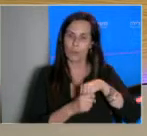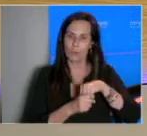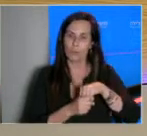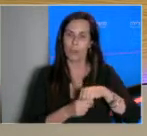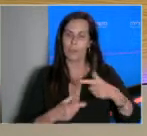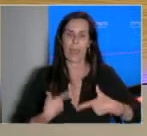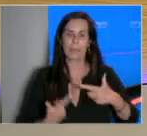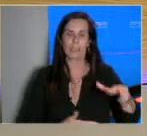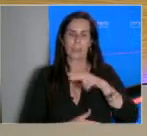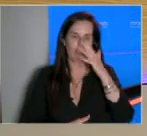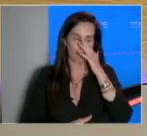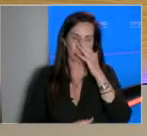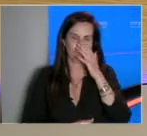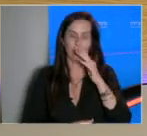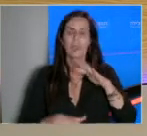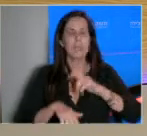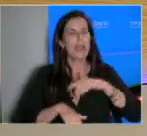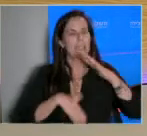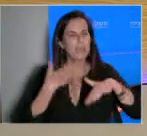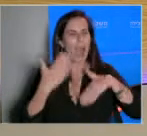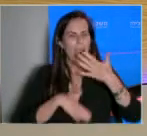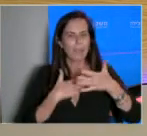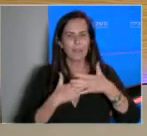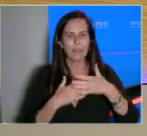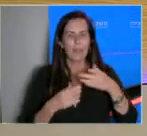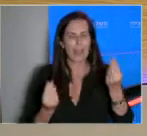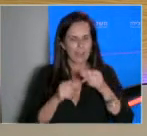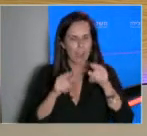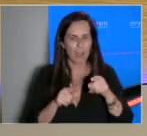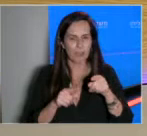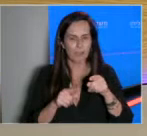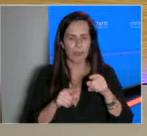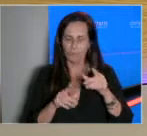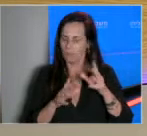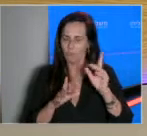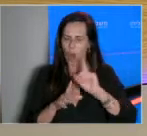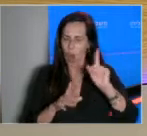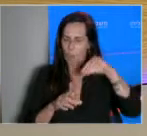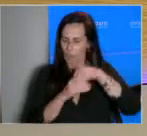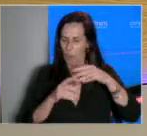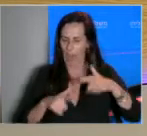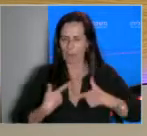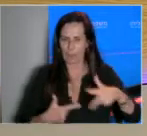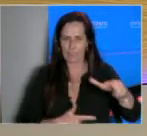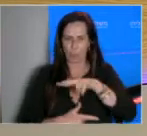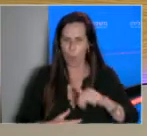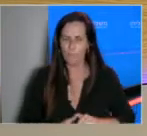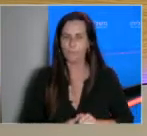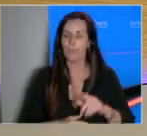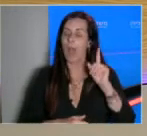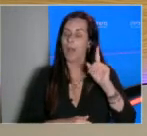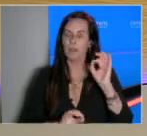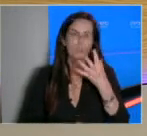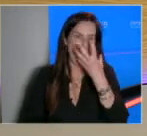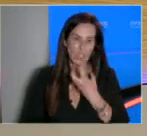חלק בחיים הציבוריים. עם השנים, הפרקטיקה הזאת הוקעה מהחיים הציבוריים ובכלל. אך